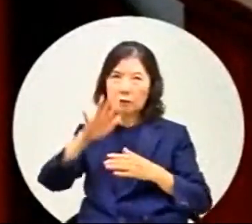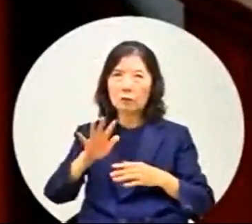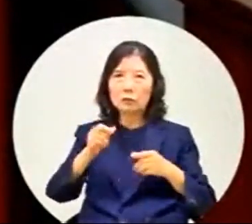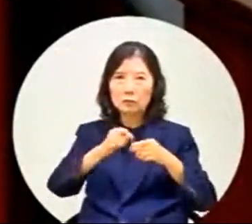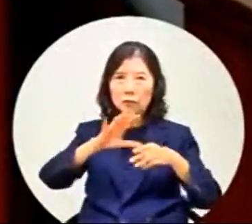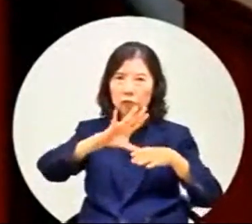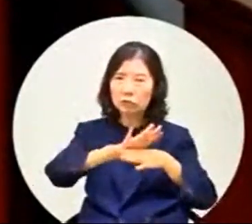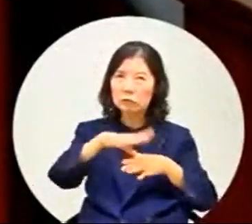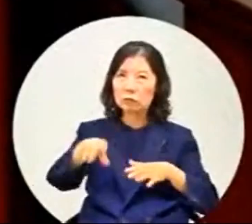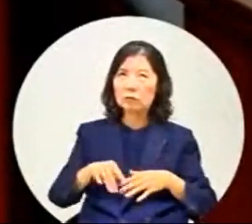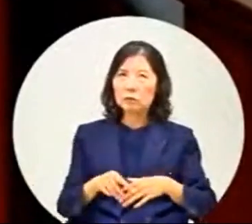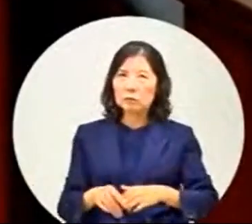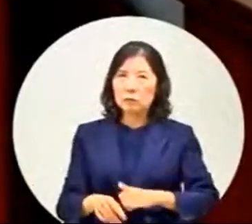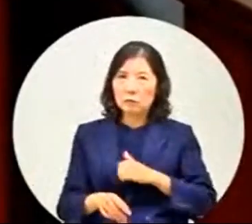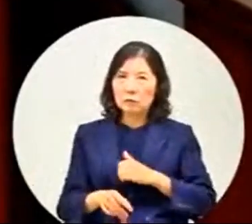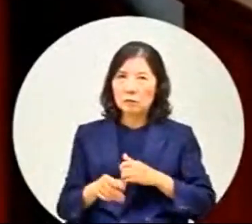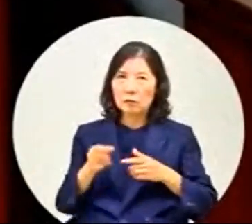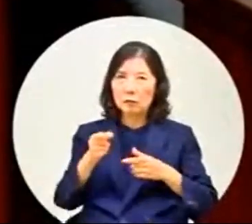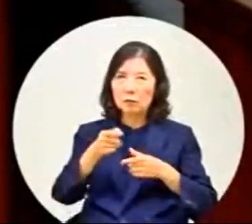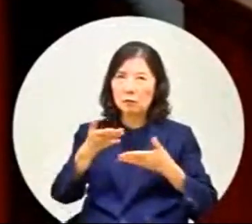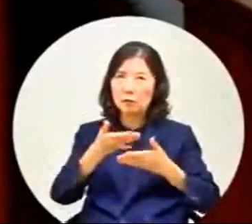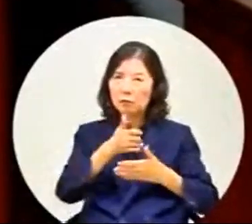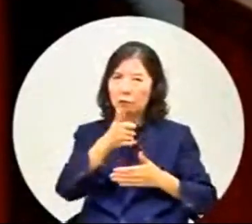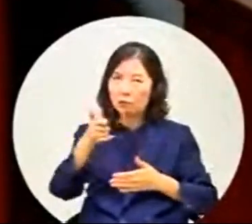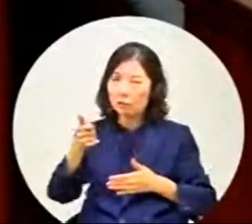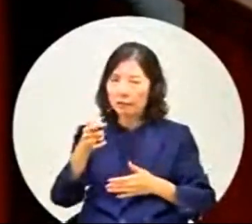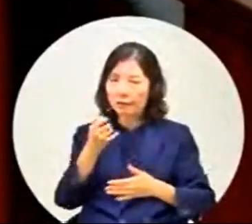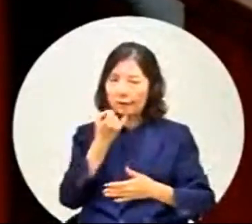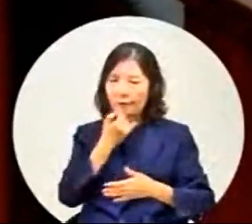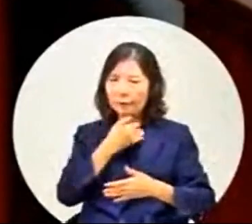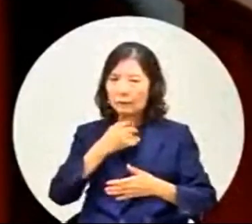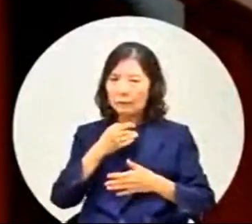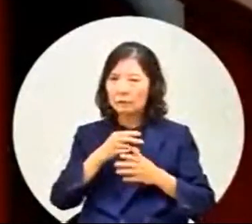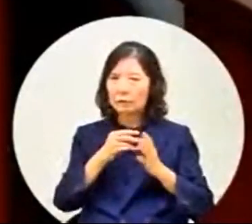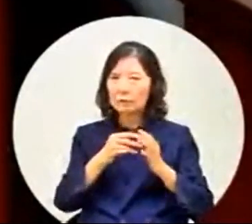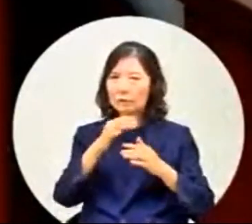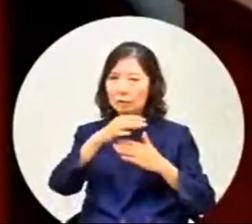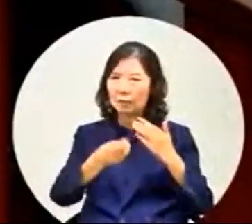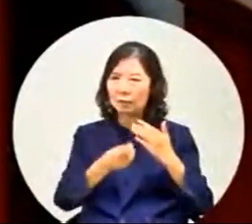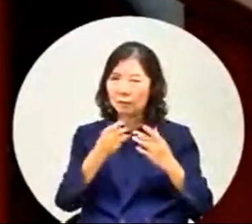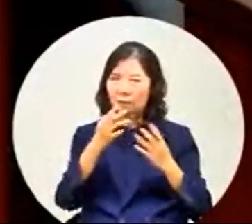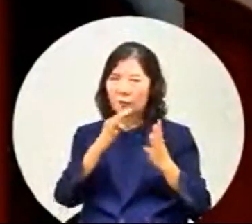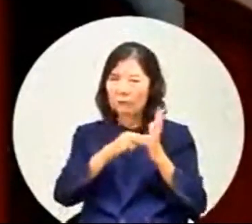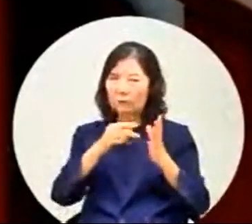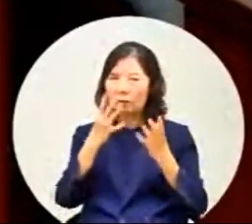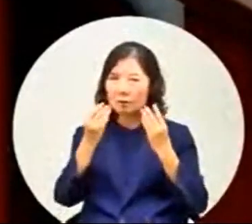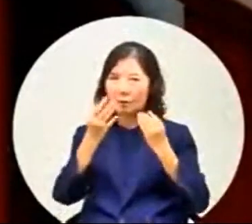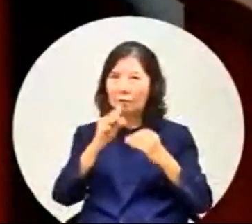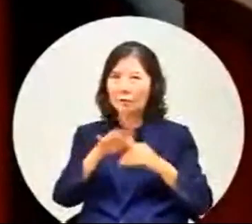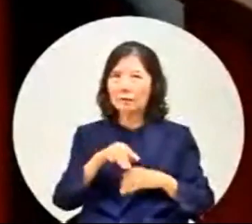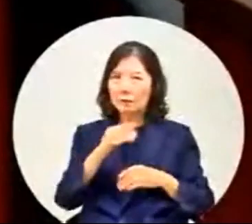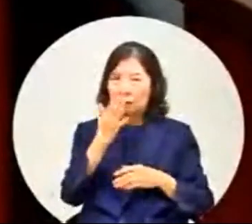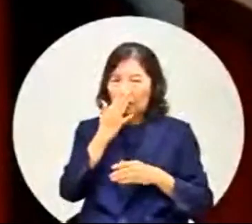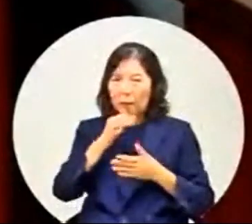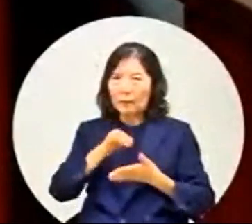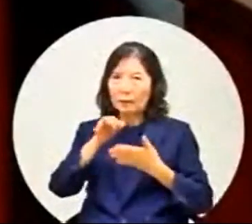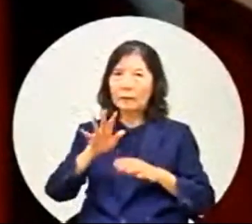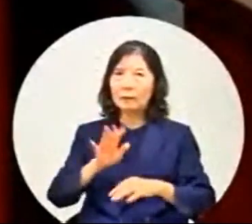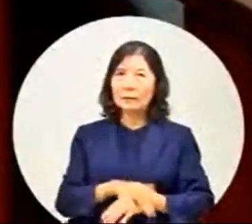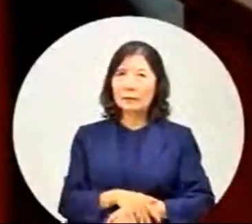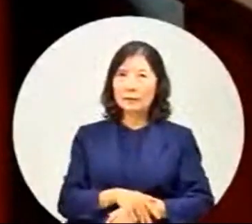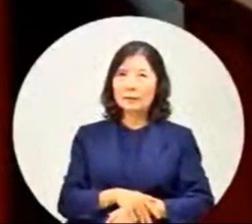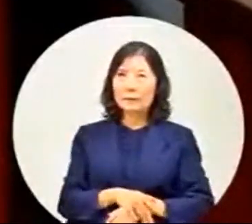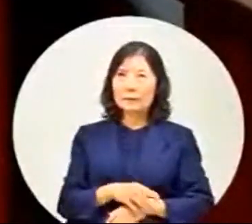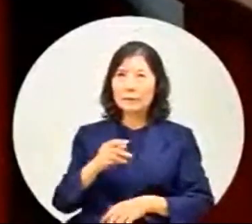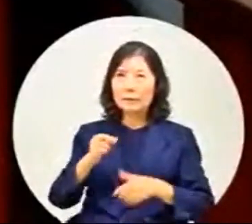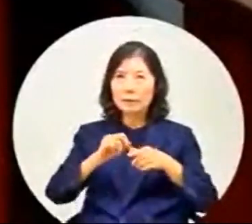文，诶，其实公务人员他可能碍于他解释法令上面来讲不是很清楚，虽然不敢提出，那甚至还会说可能